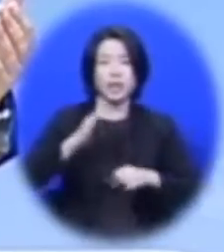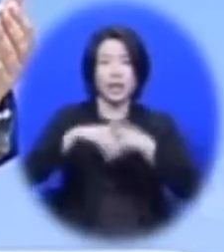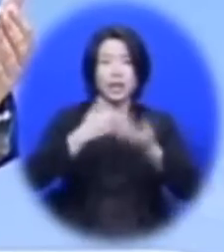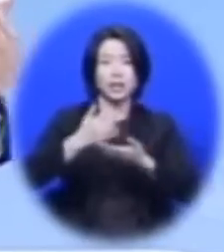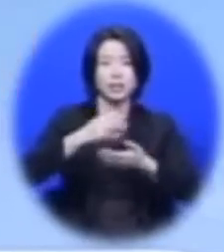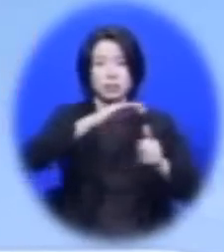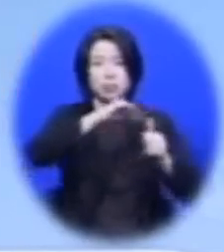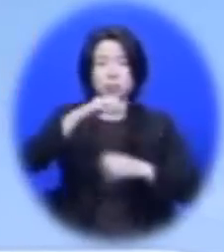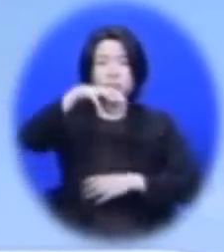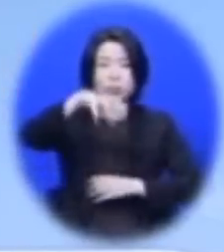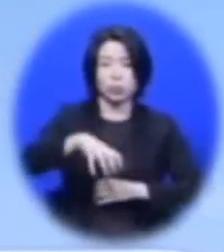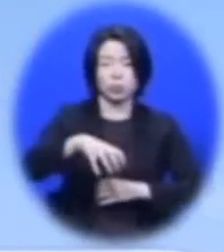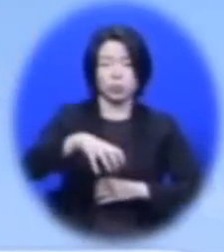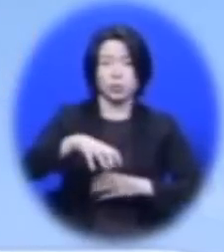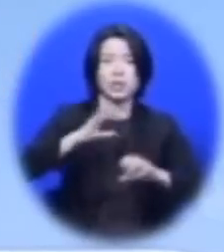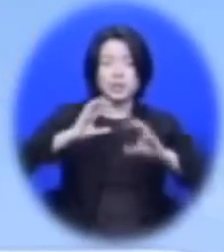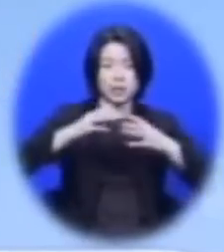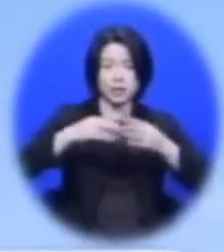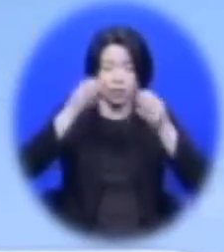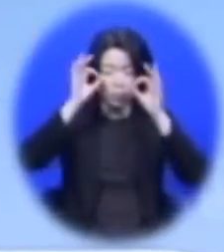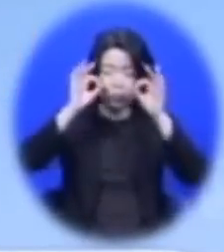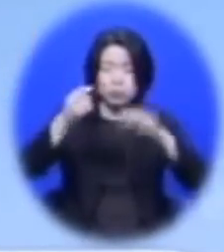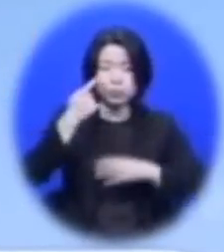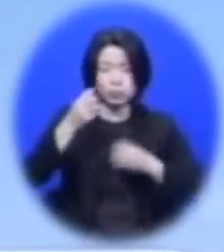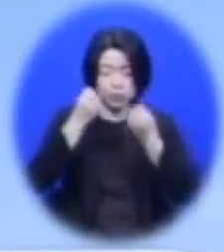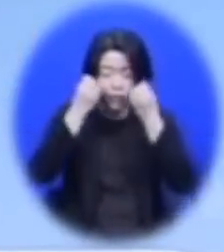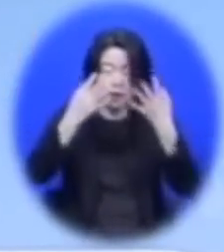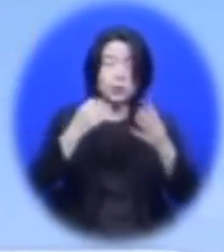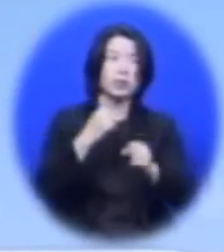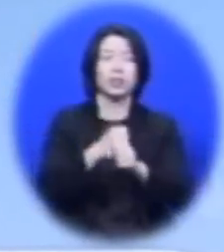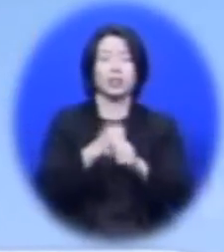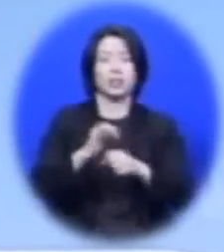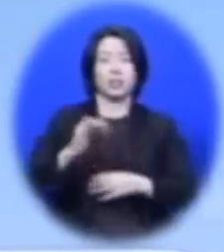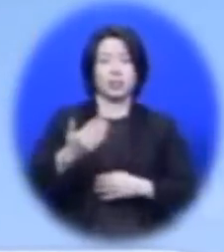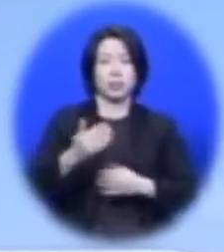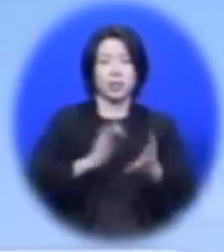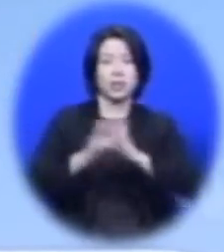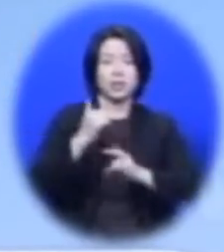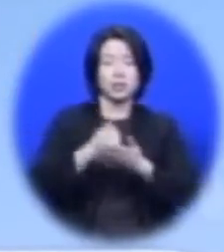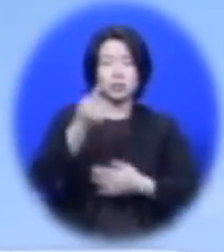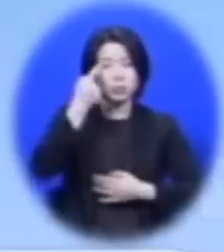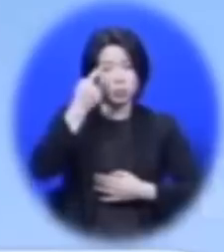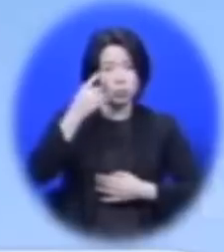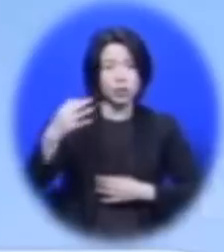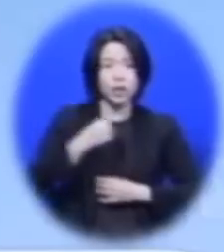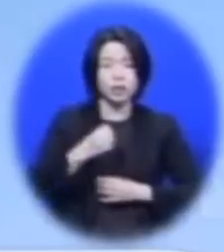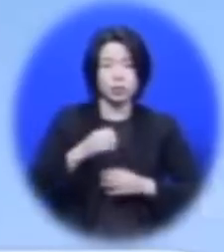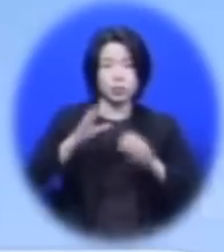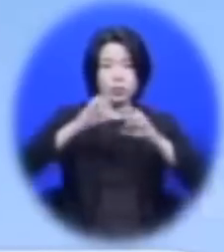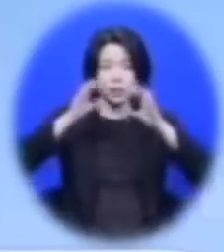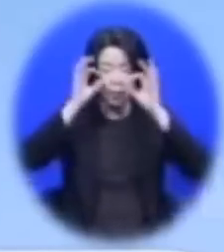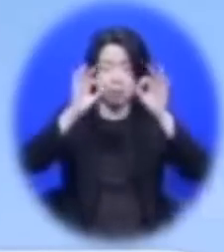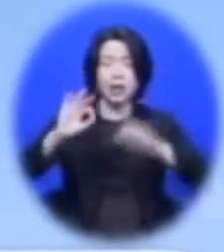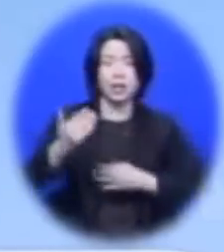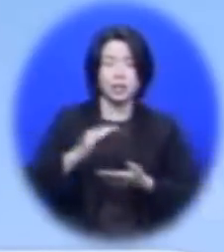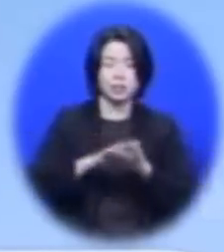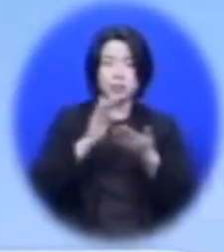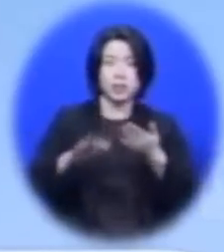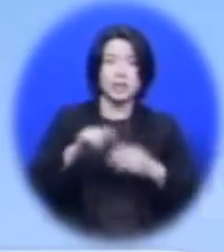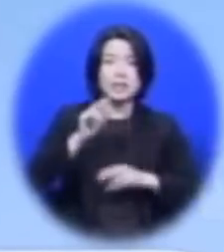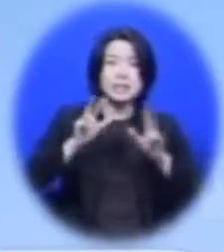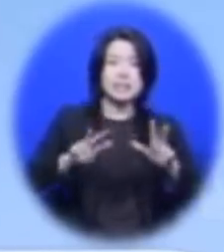사명지예요. 세상을 보는 눈을 새롭게 해야 합니다. 예수님의 눈으로 세상을 보아야 돼요. 지금 이